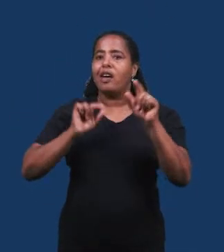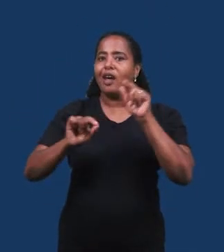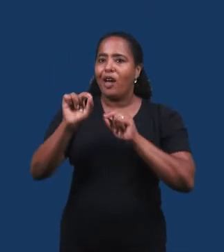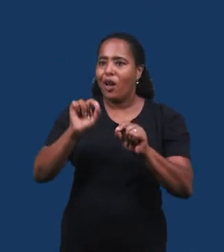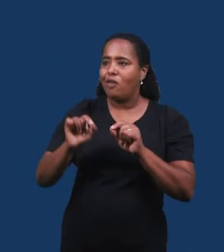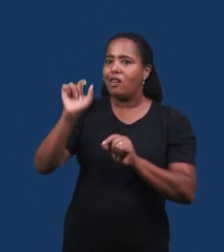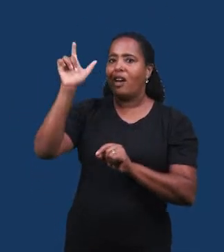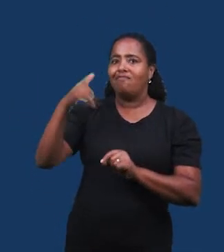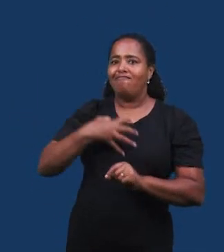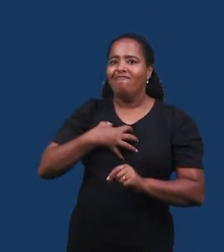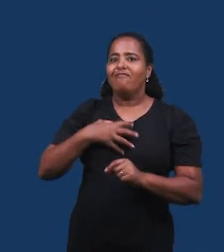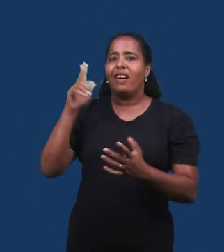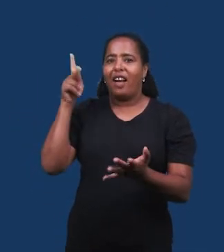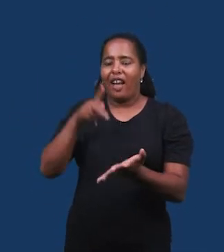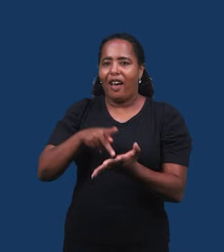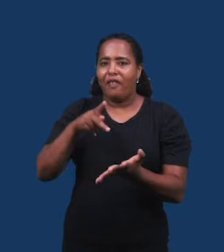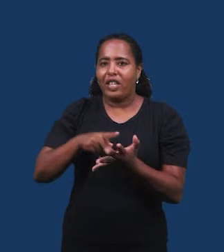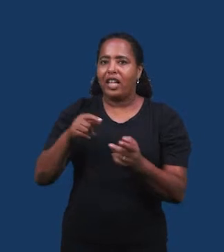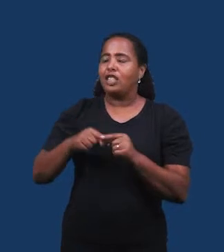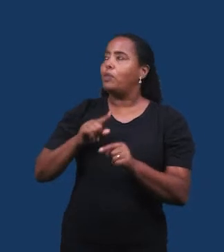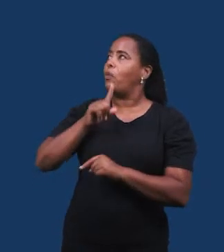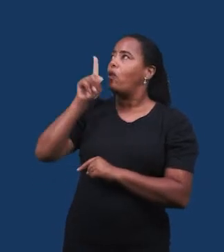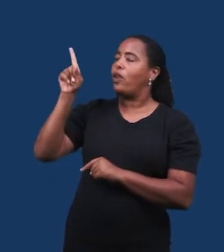car l'Esprit testifie,